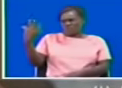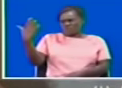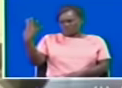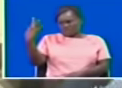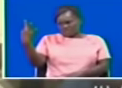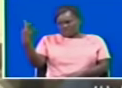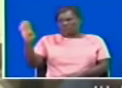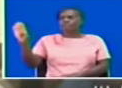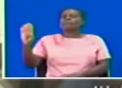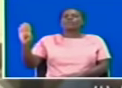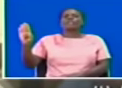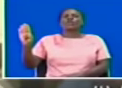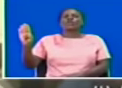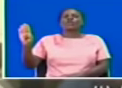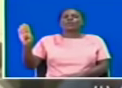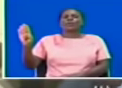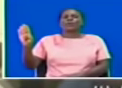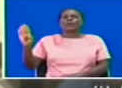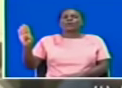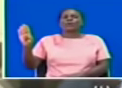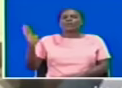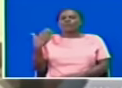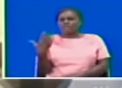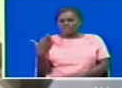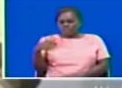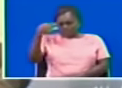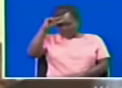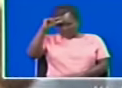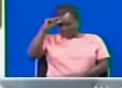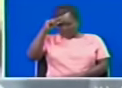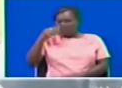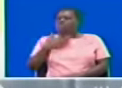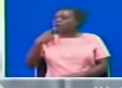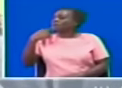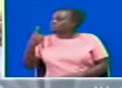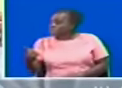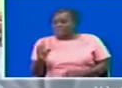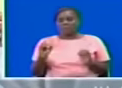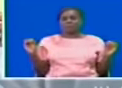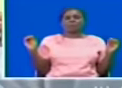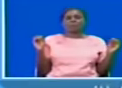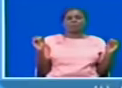katika Benki ya Dunia. Hayo ni mambo ambayo serikali ya Jubilee haitaki kutumia.